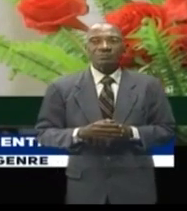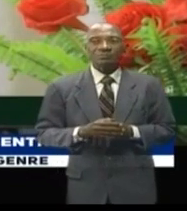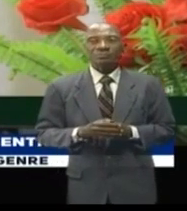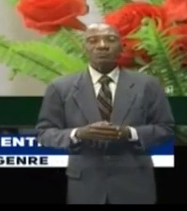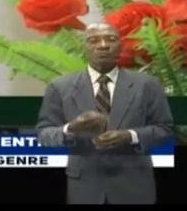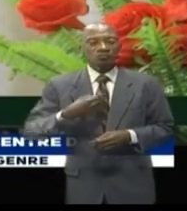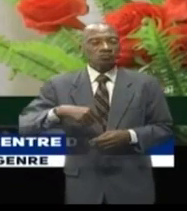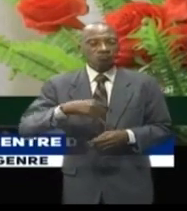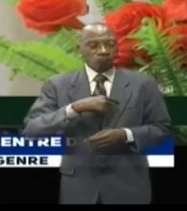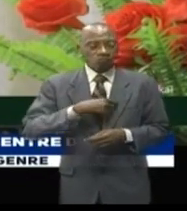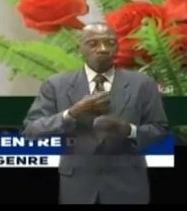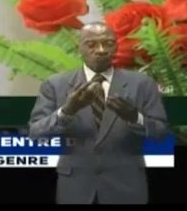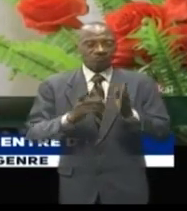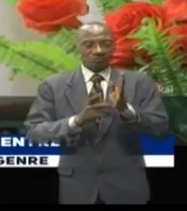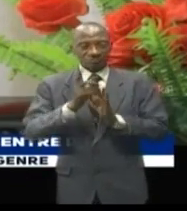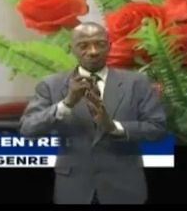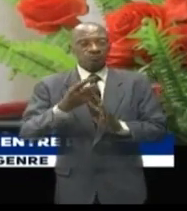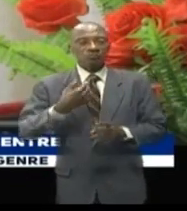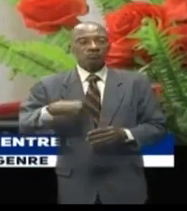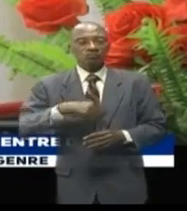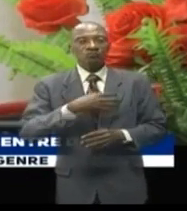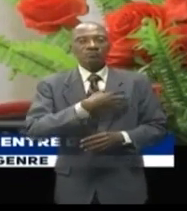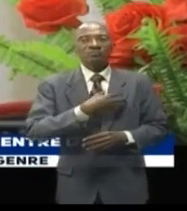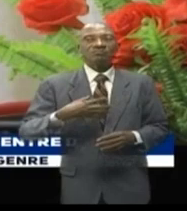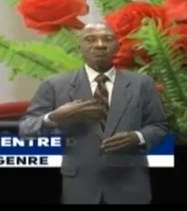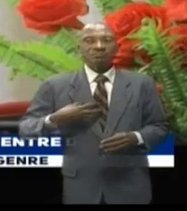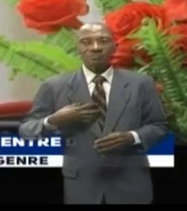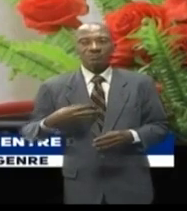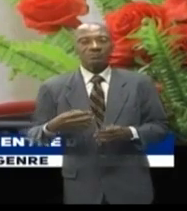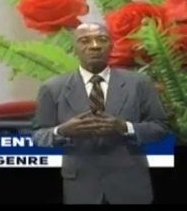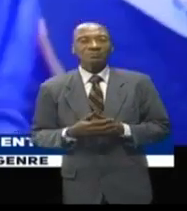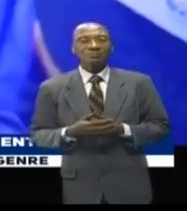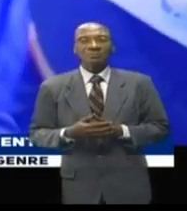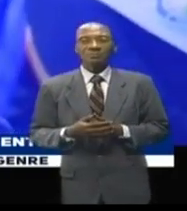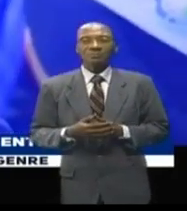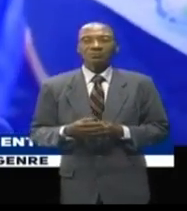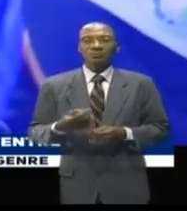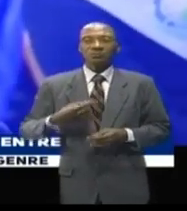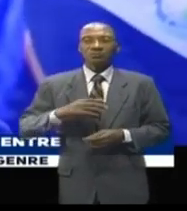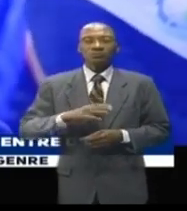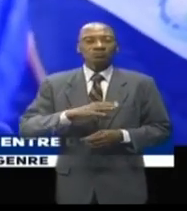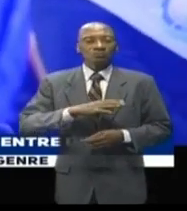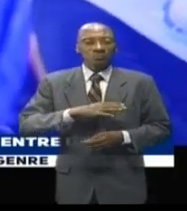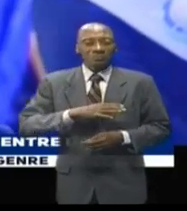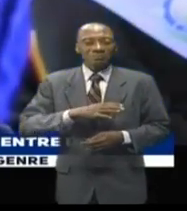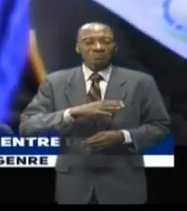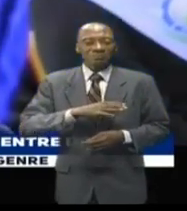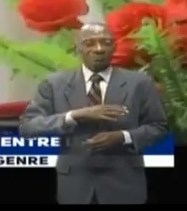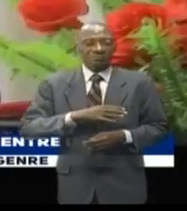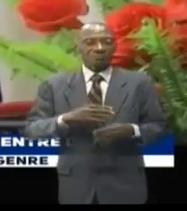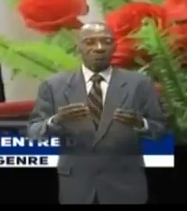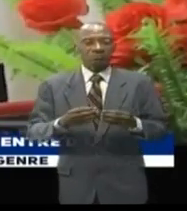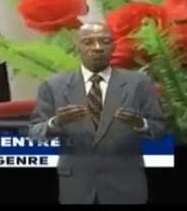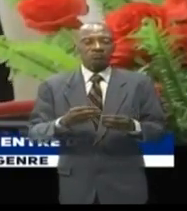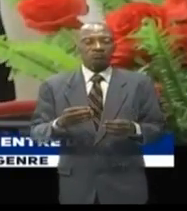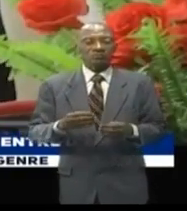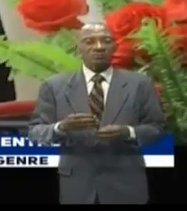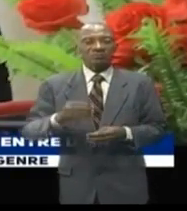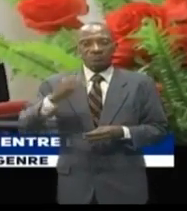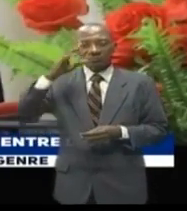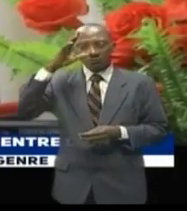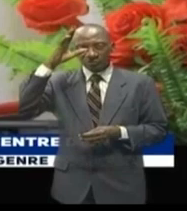femme que ça nous fait très mal que les hommes continuent à déshonorer